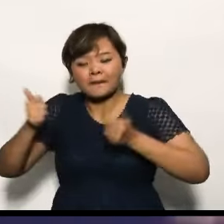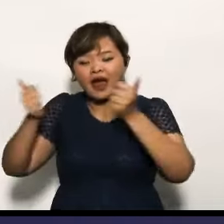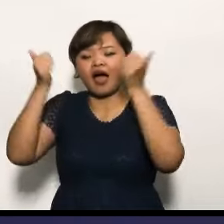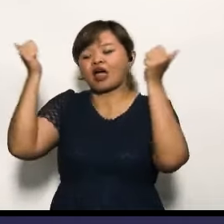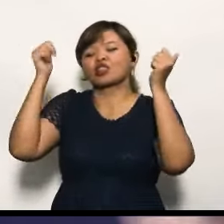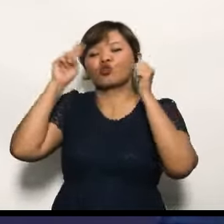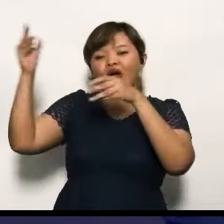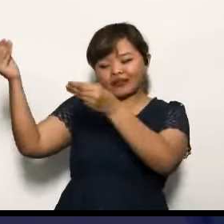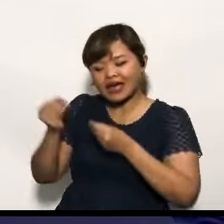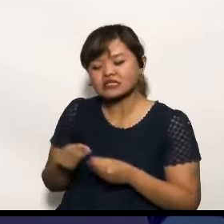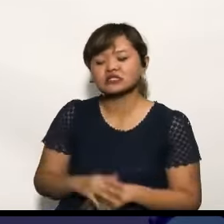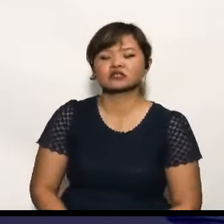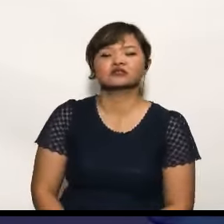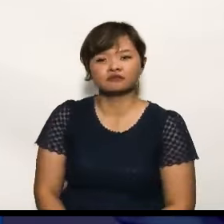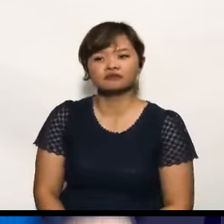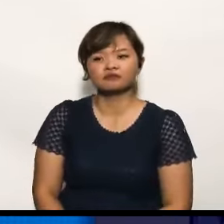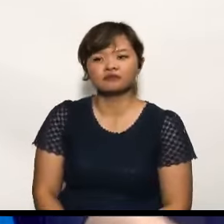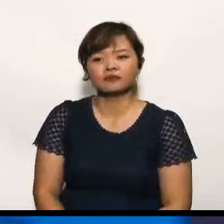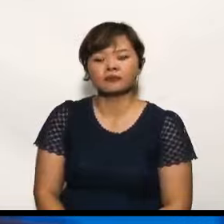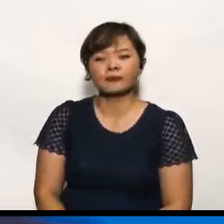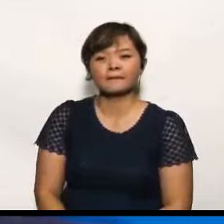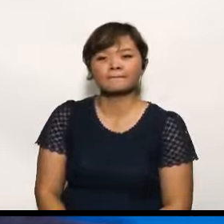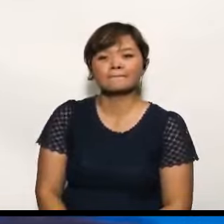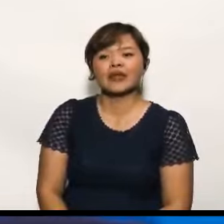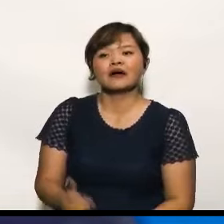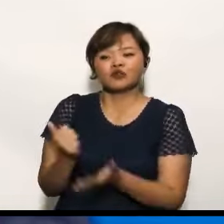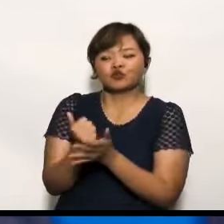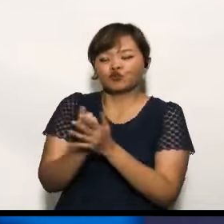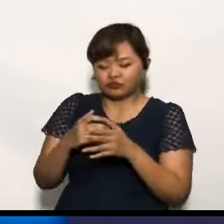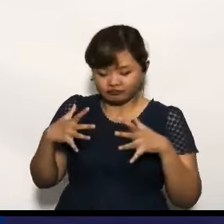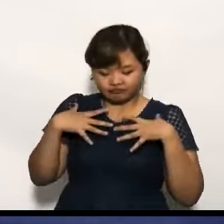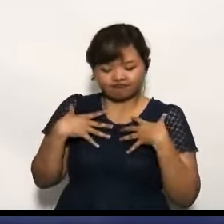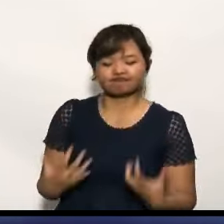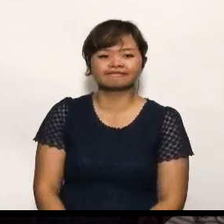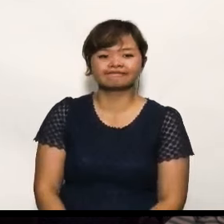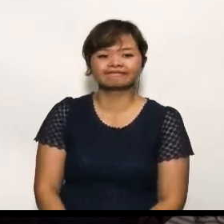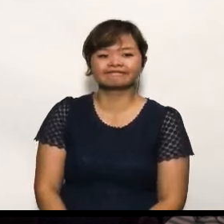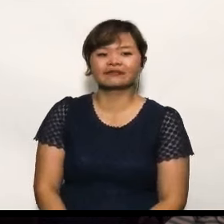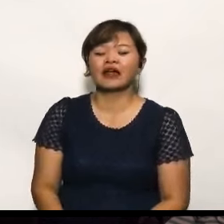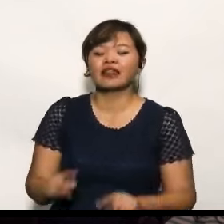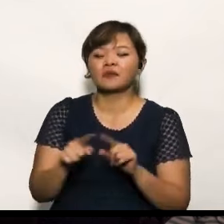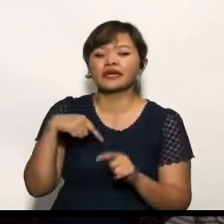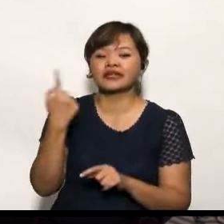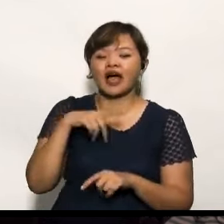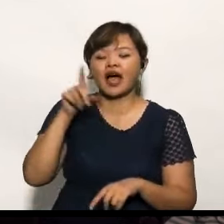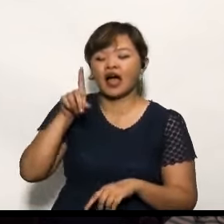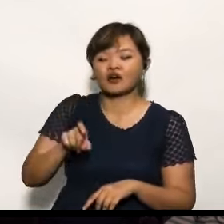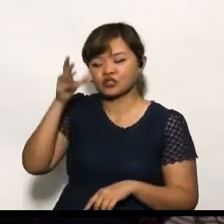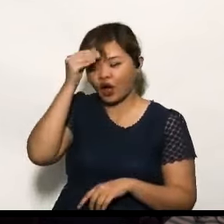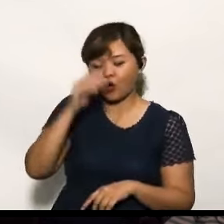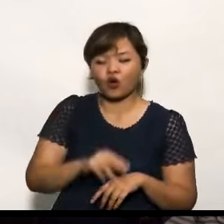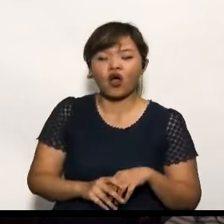yang sudah Tuhan berikan. You work out that victory. But kita perlu tahu sekali lagi, Filipi